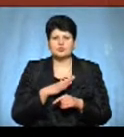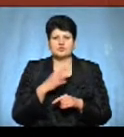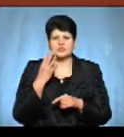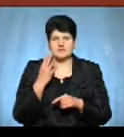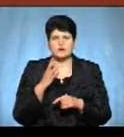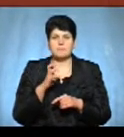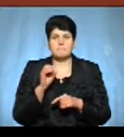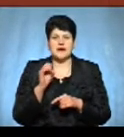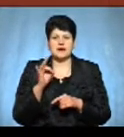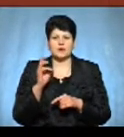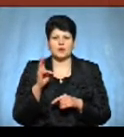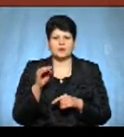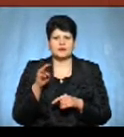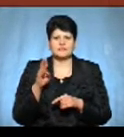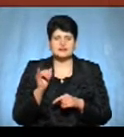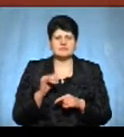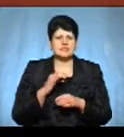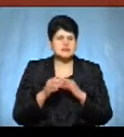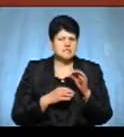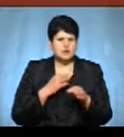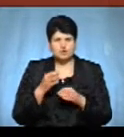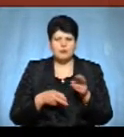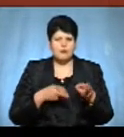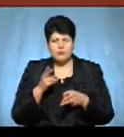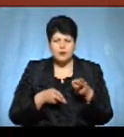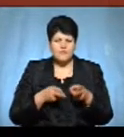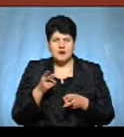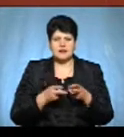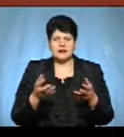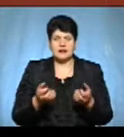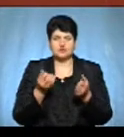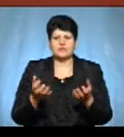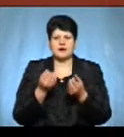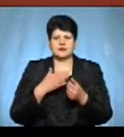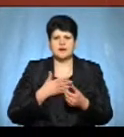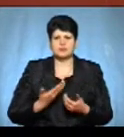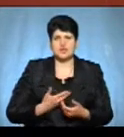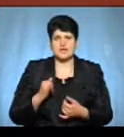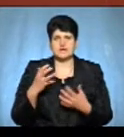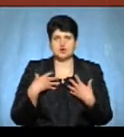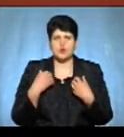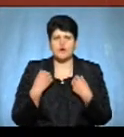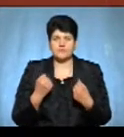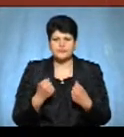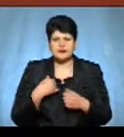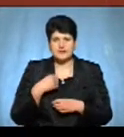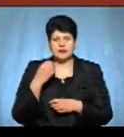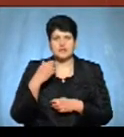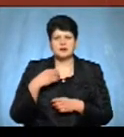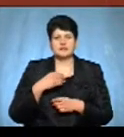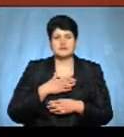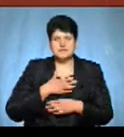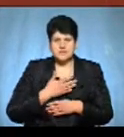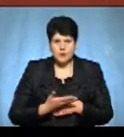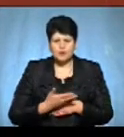також і беркутівців. Ось, і вони цілодобово оперували, рятували нам фактично життя і здоров'я. Ось, низький уклін